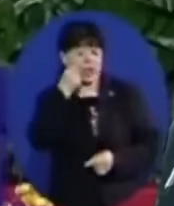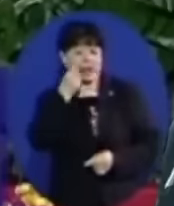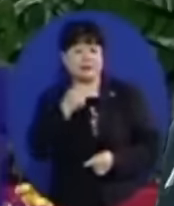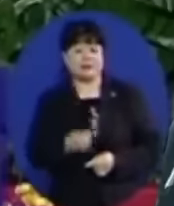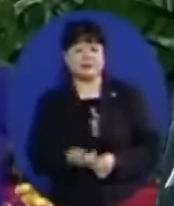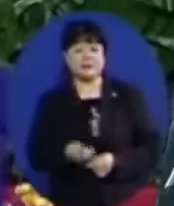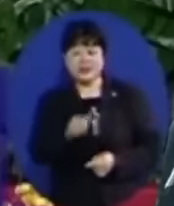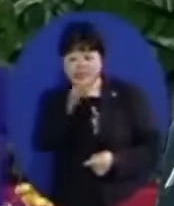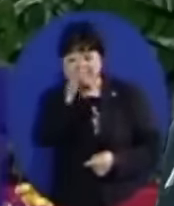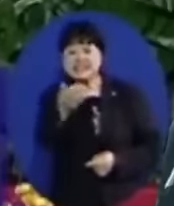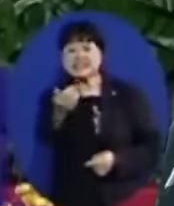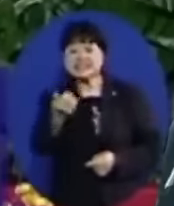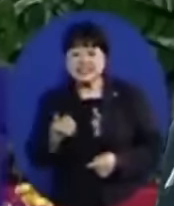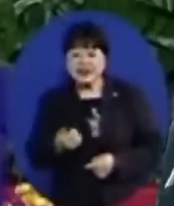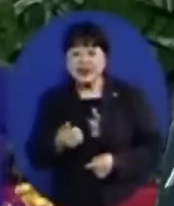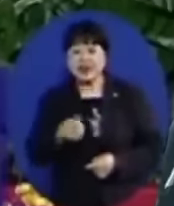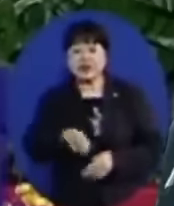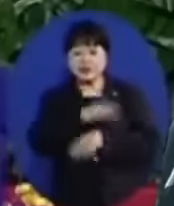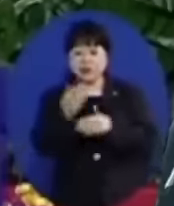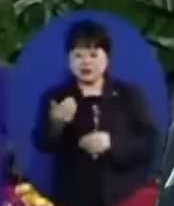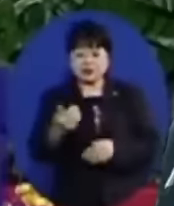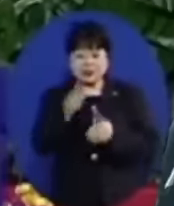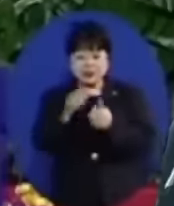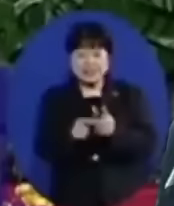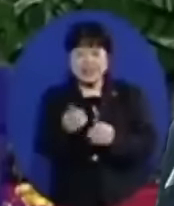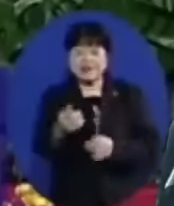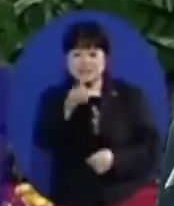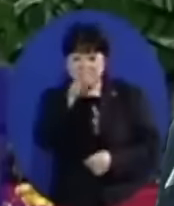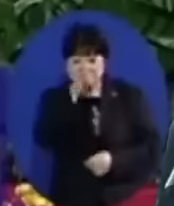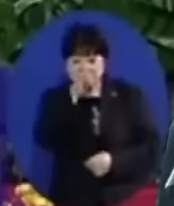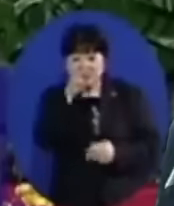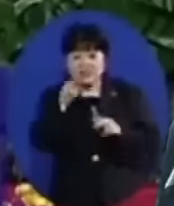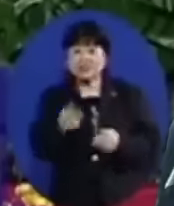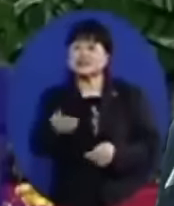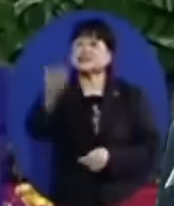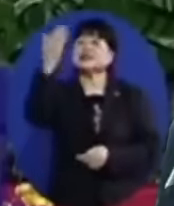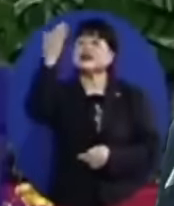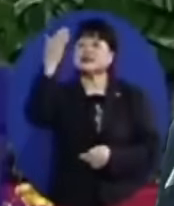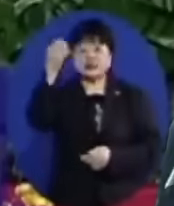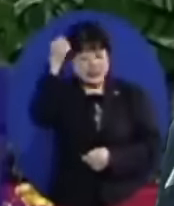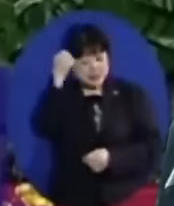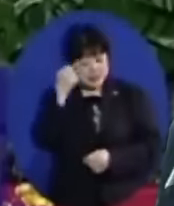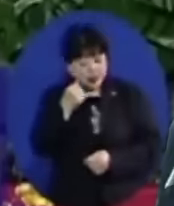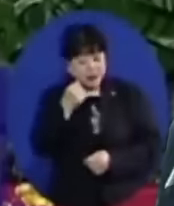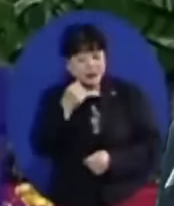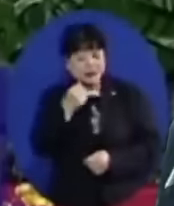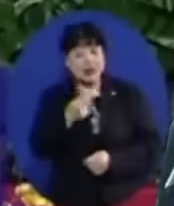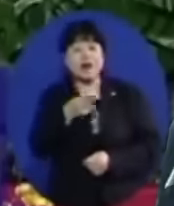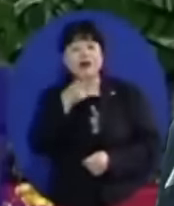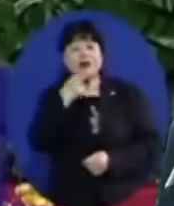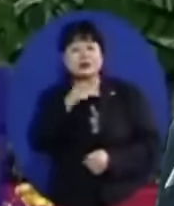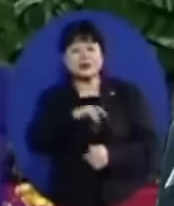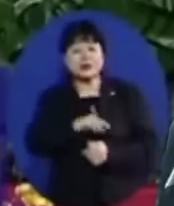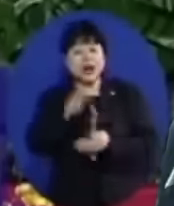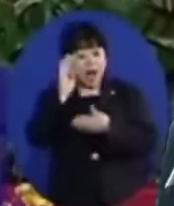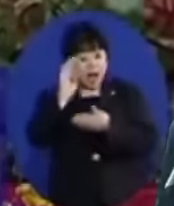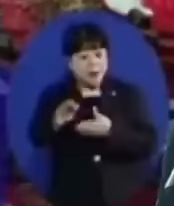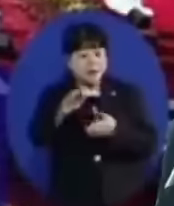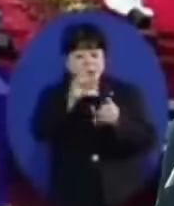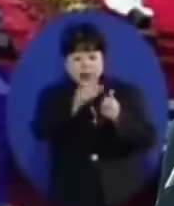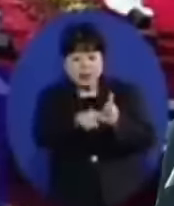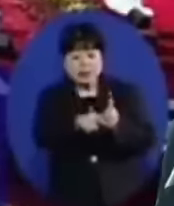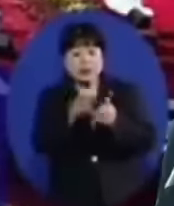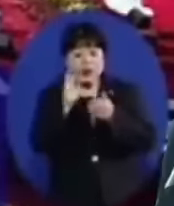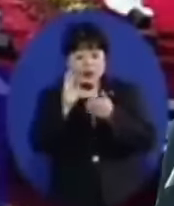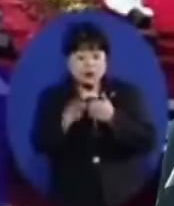전에 전 세대에도 이미 있었느니라. 이전 세대들이 기억함이 없으니 장래 세대도 그 후세들과